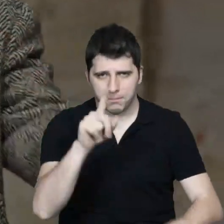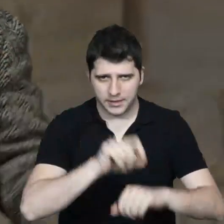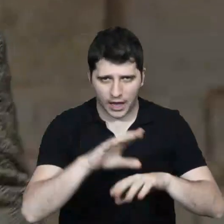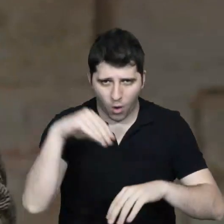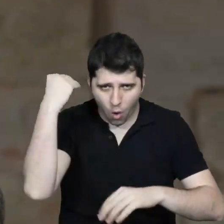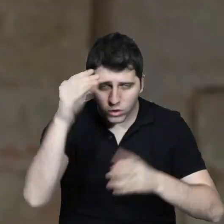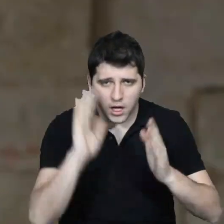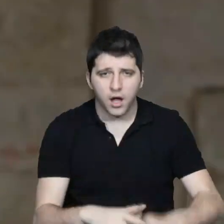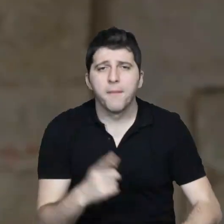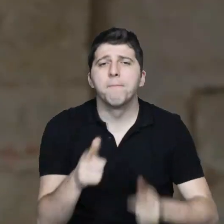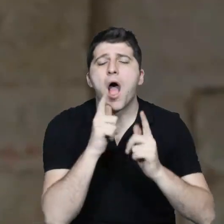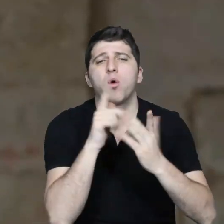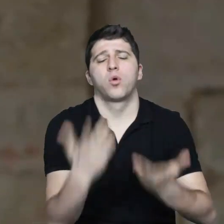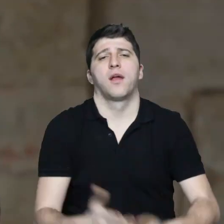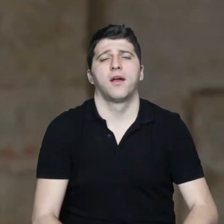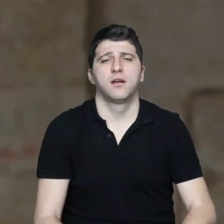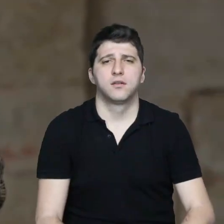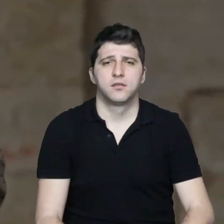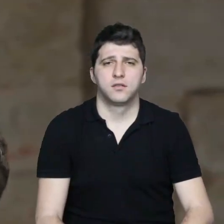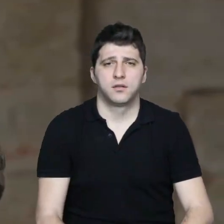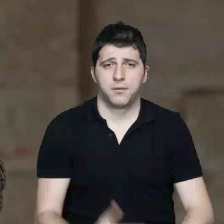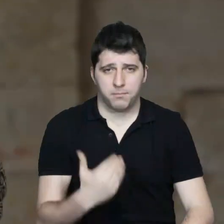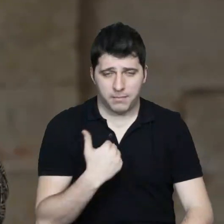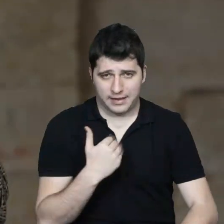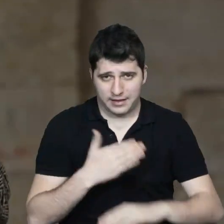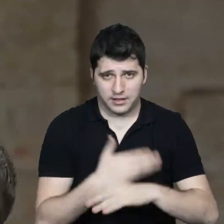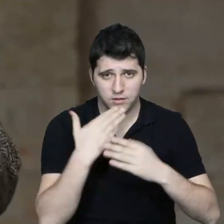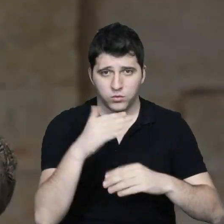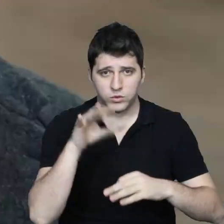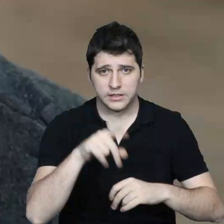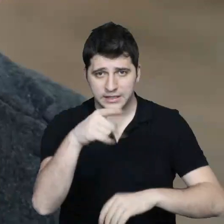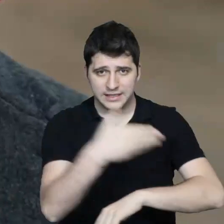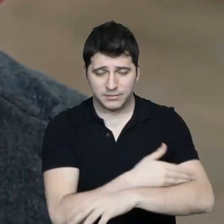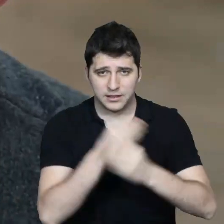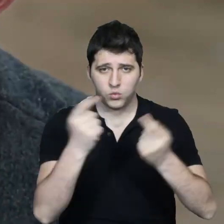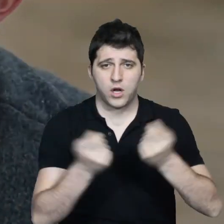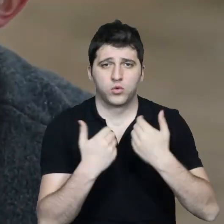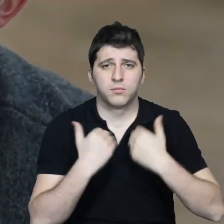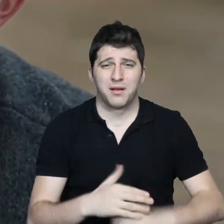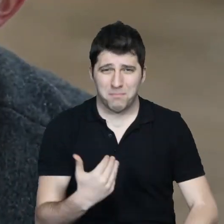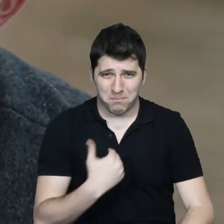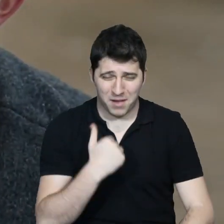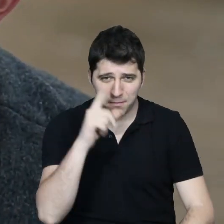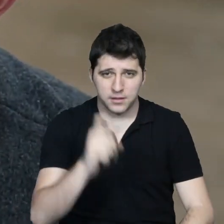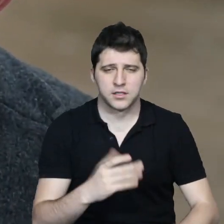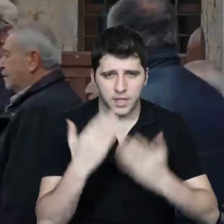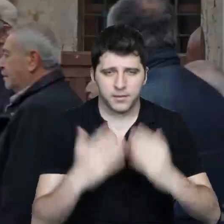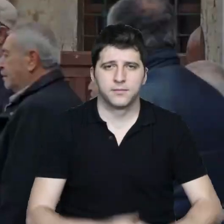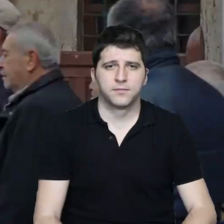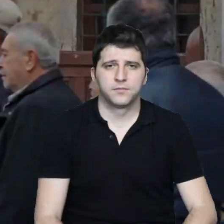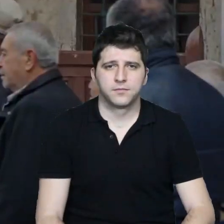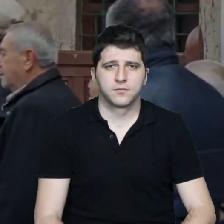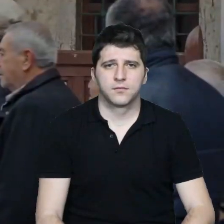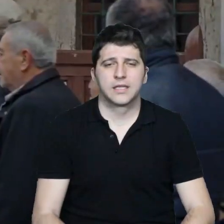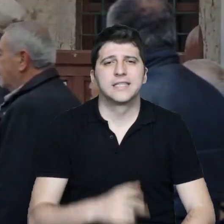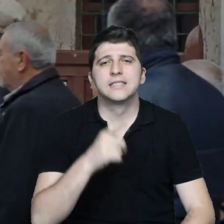hoca efendi, sen de ne bağırıyorsun hemen ya? Ben esasına bakacak olursam burada sana hizmet etmeye çalışıyorum. Bana mı? Tabii. Ya